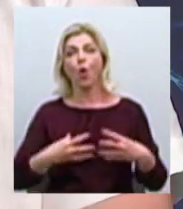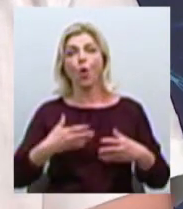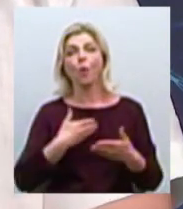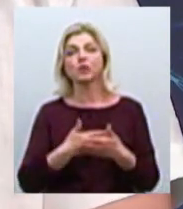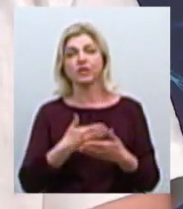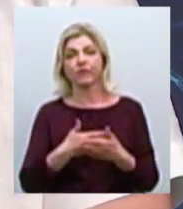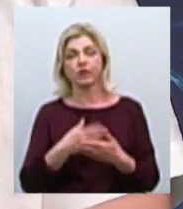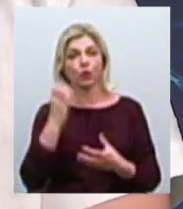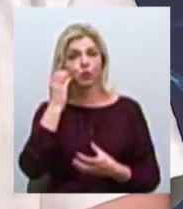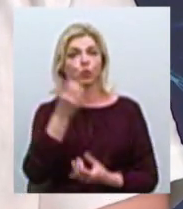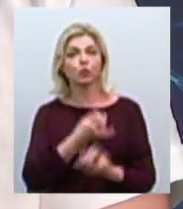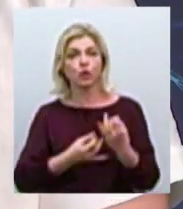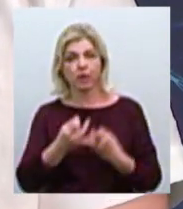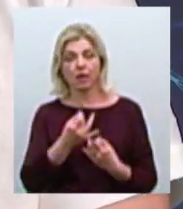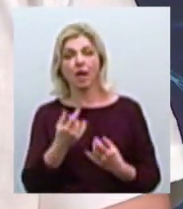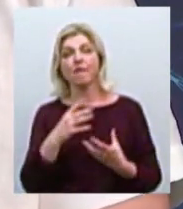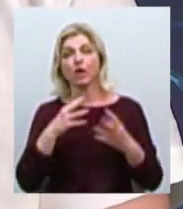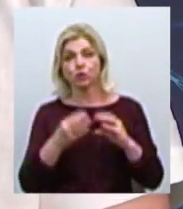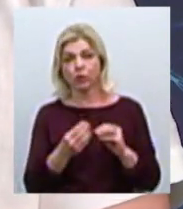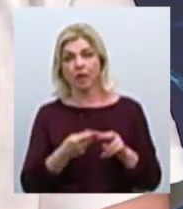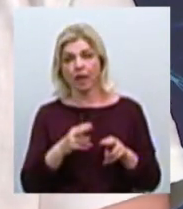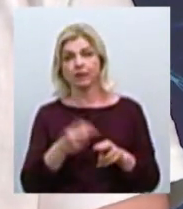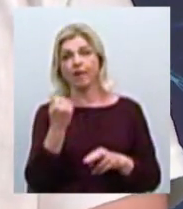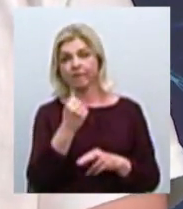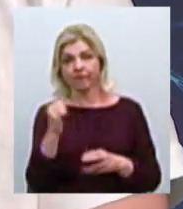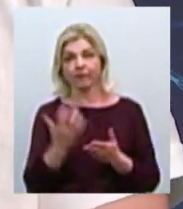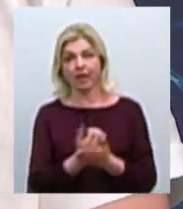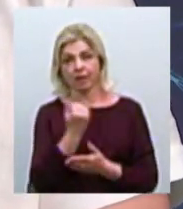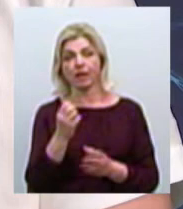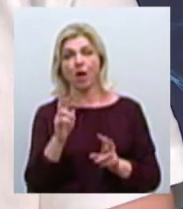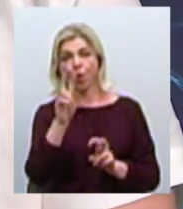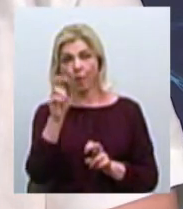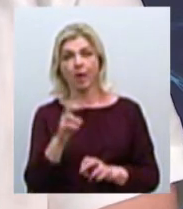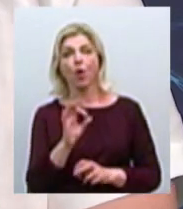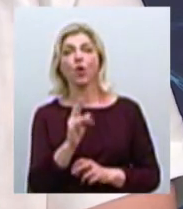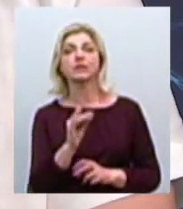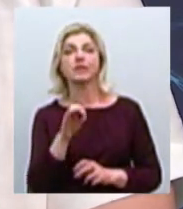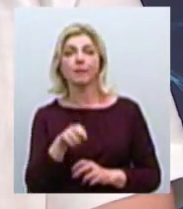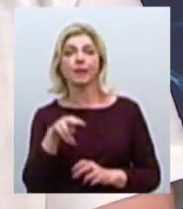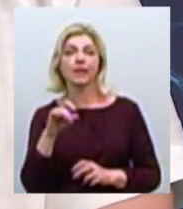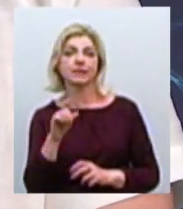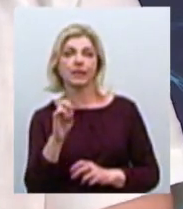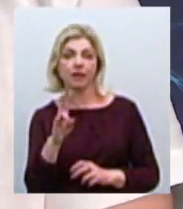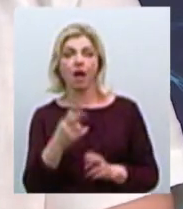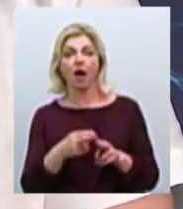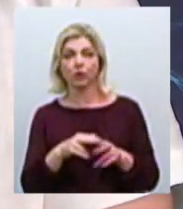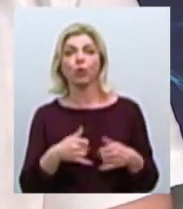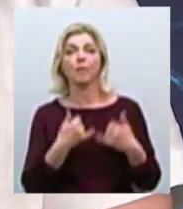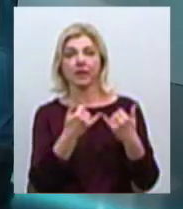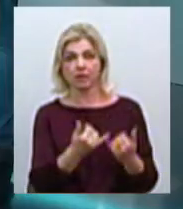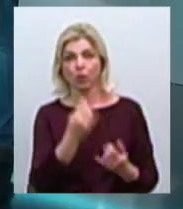которых выиграла компания «Ексім Лізинг», которая дала наилучшее предложение по поставке данной